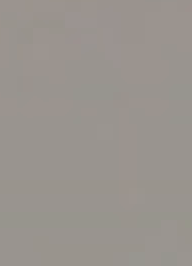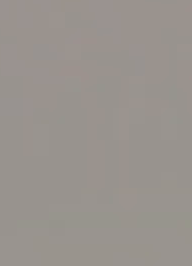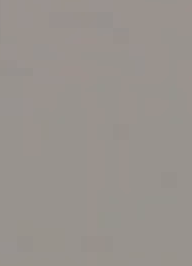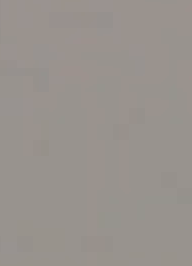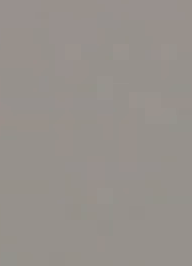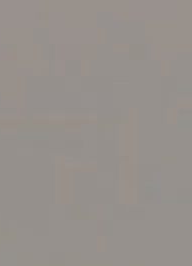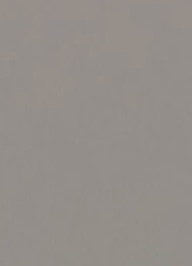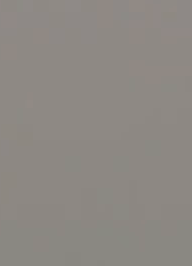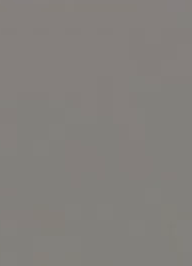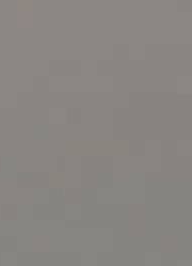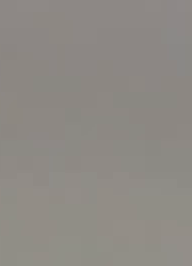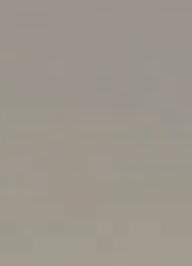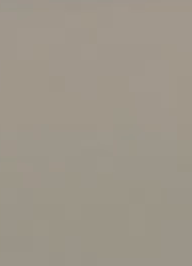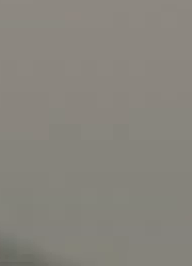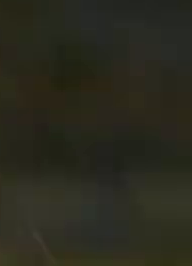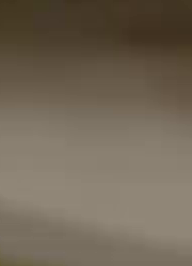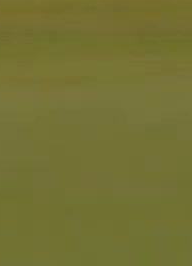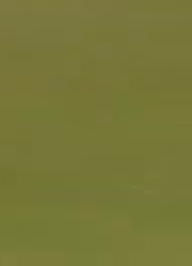스마이스네.